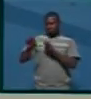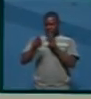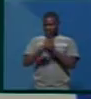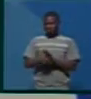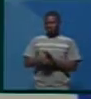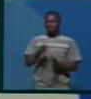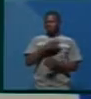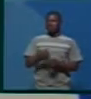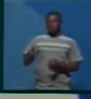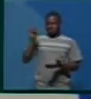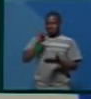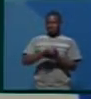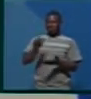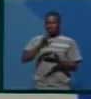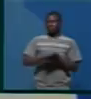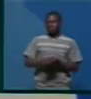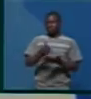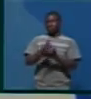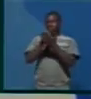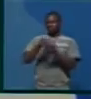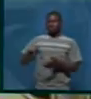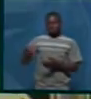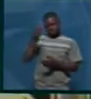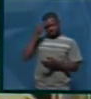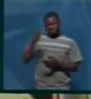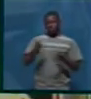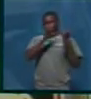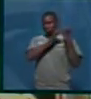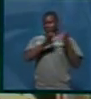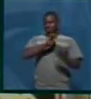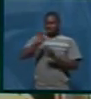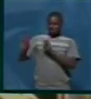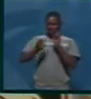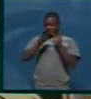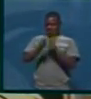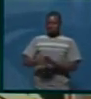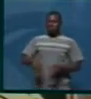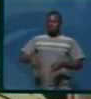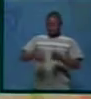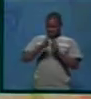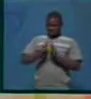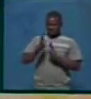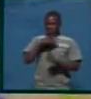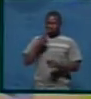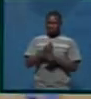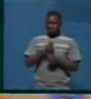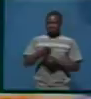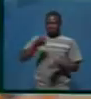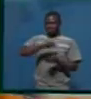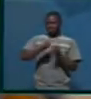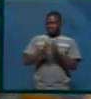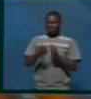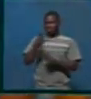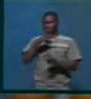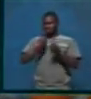le ministère en charge de l'environnement va permettre aux acteurs d'échanger sur les risques sanitaires et environnementaux